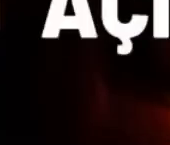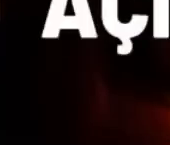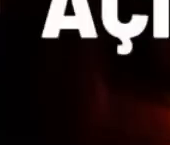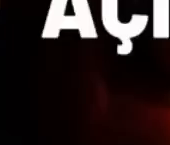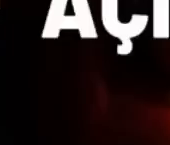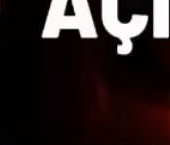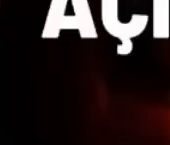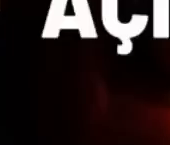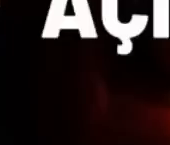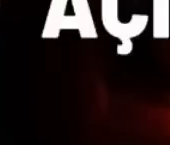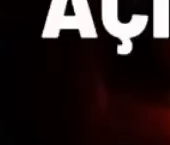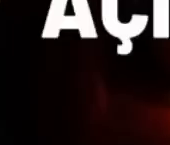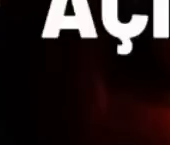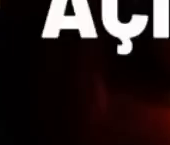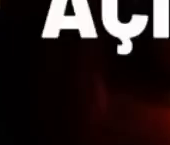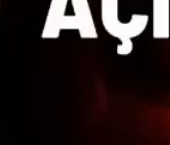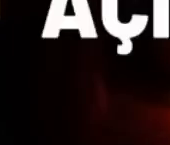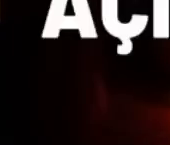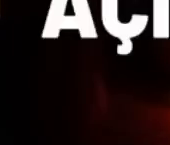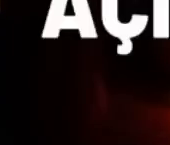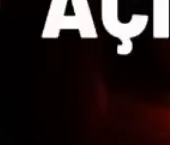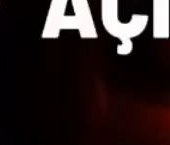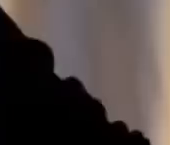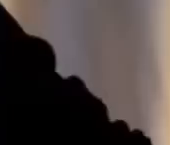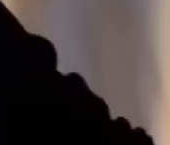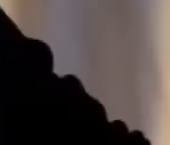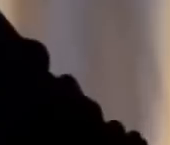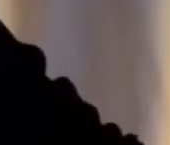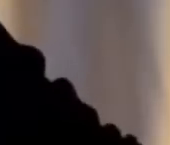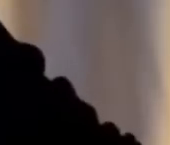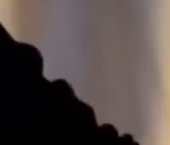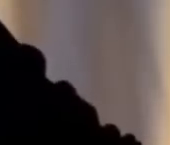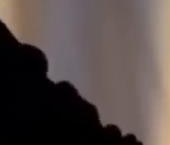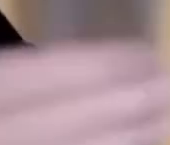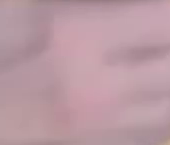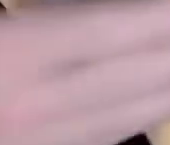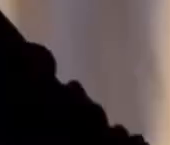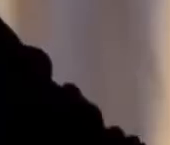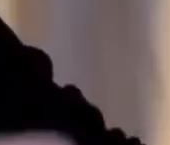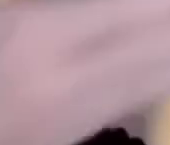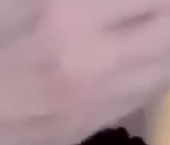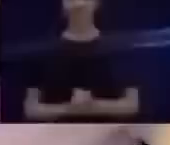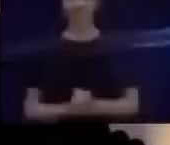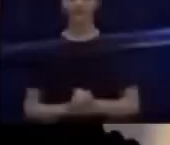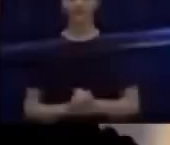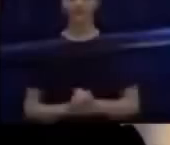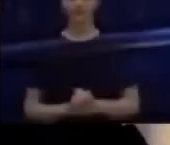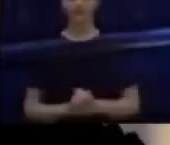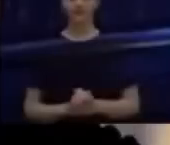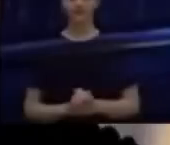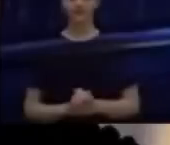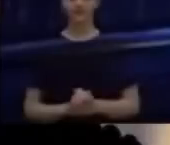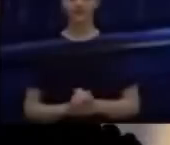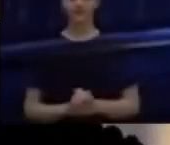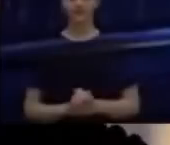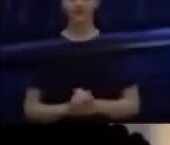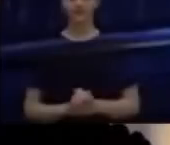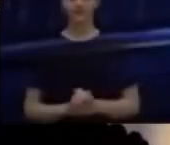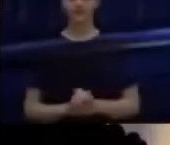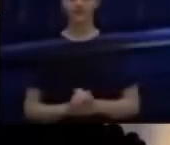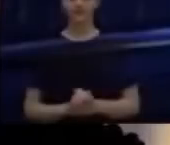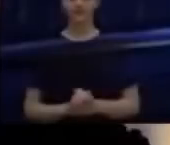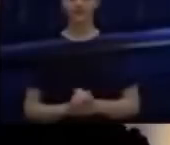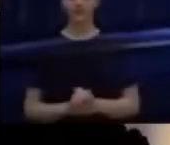bir şey Sun yani bugün Ümit Özdağ bile bak Ümit Özdağ bile versene Onu Ver şu videoyu bak Ümit Özdağ %2